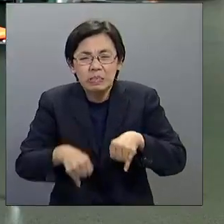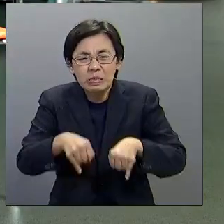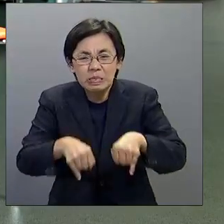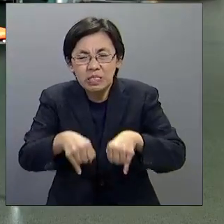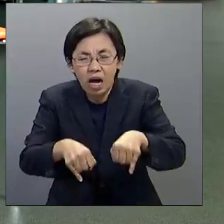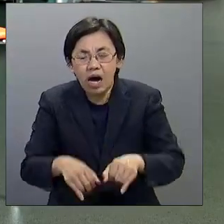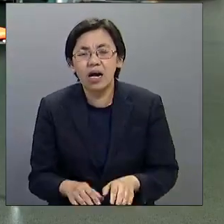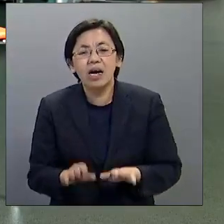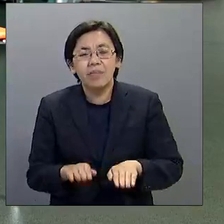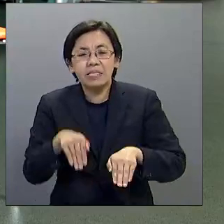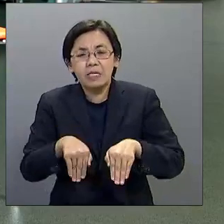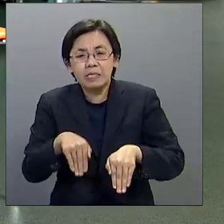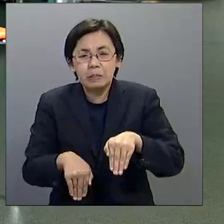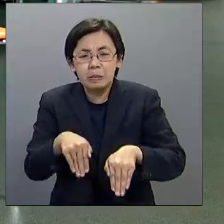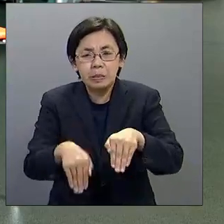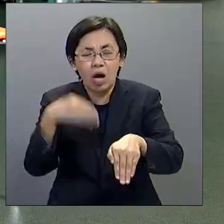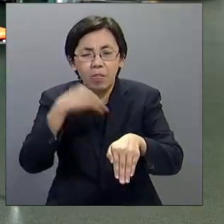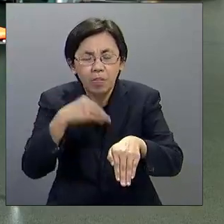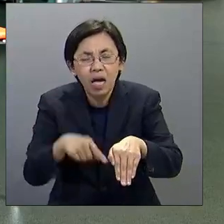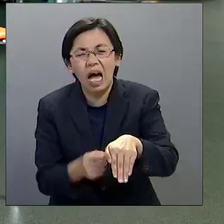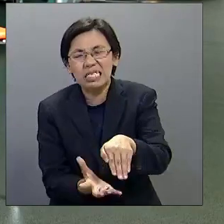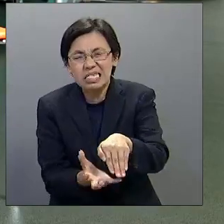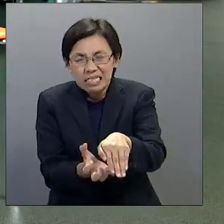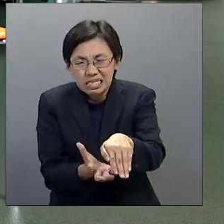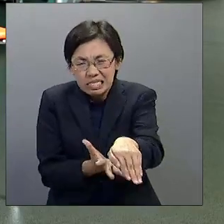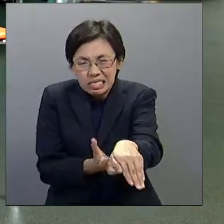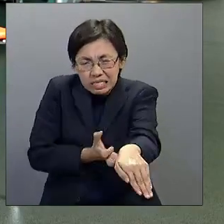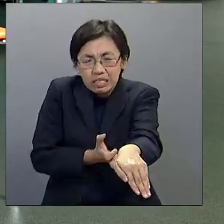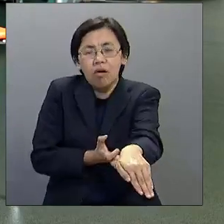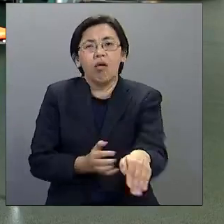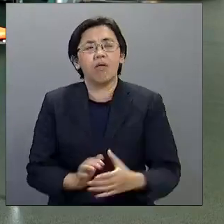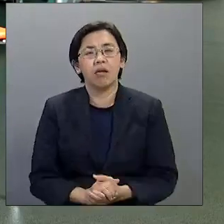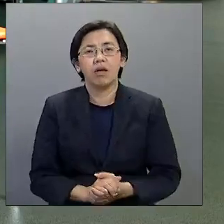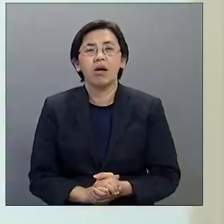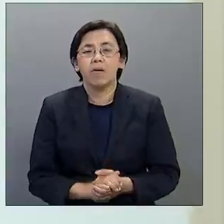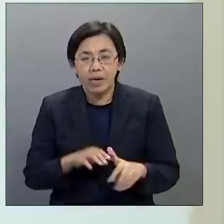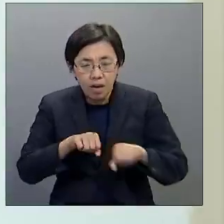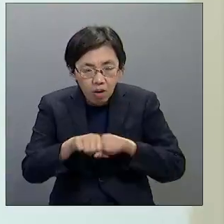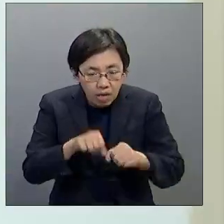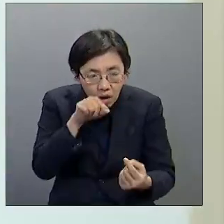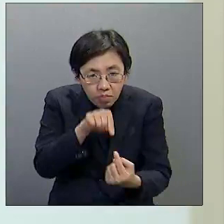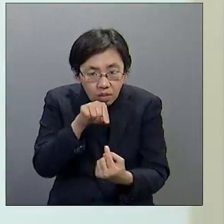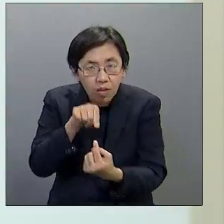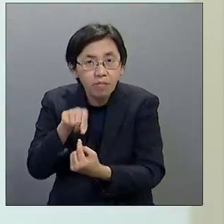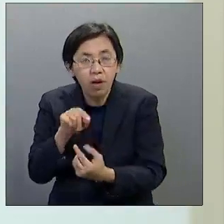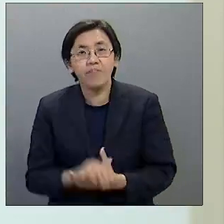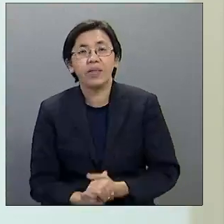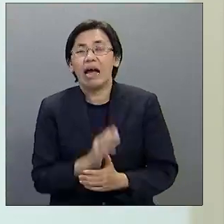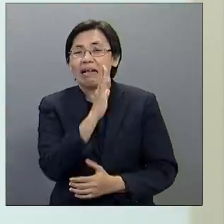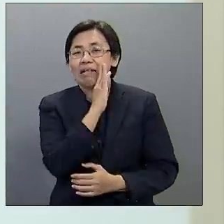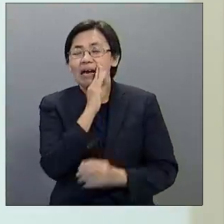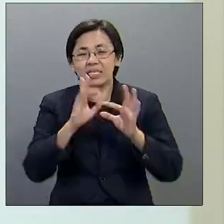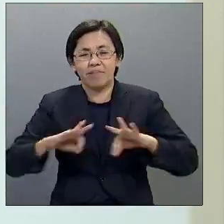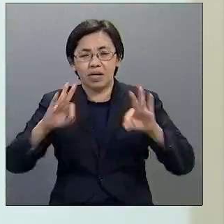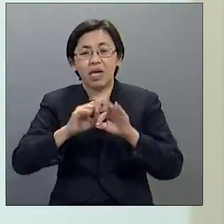ายืนเขย่งเท้าอยู่ตลอดเวลากล้ามเนื้อน่องทำงานเขย่งเท้านะคะเพราะฉะนั้นการเลือกรองเท้าต้องเหมาะสมนะคะถ้าเรามีความจำเป็น